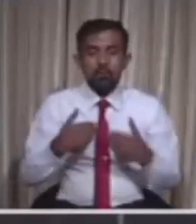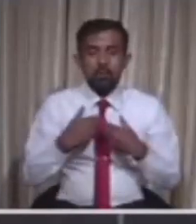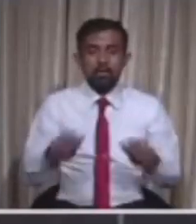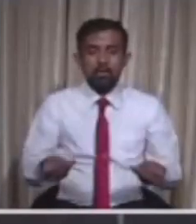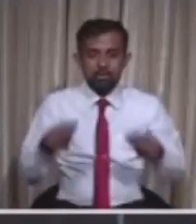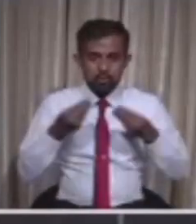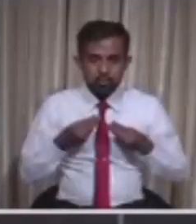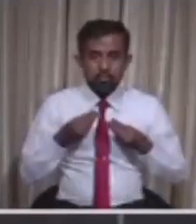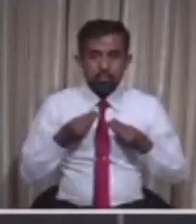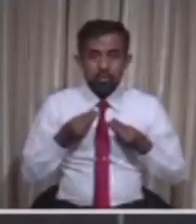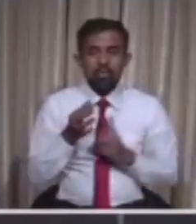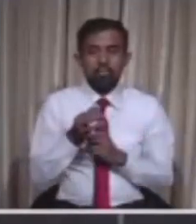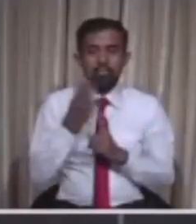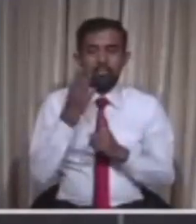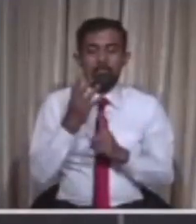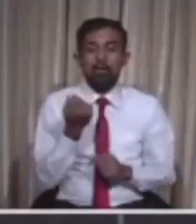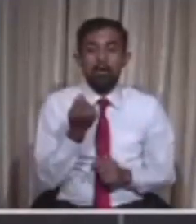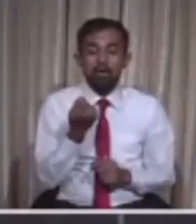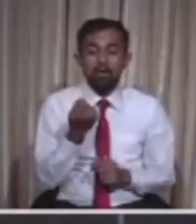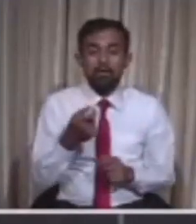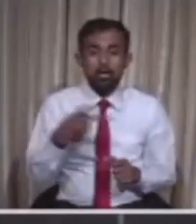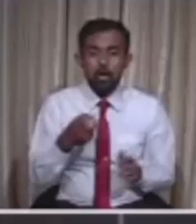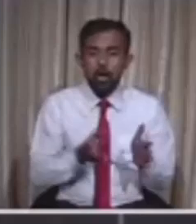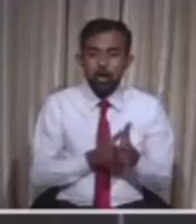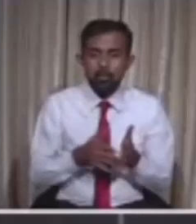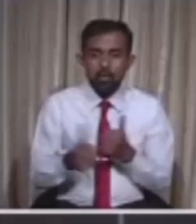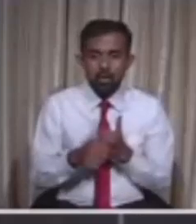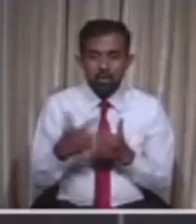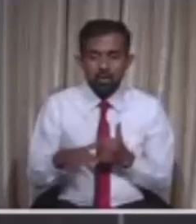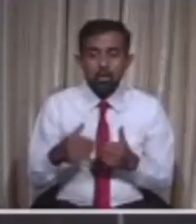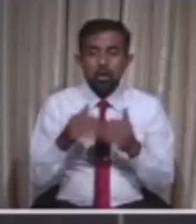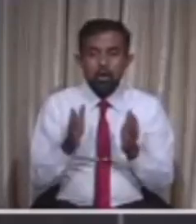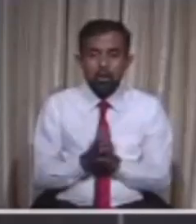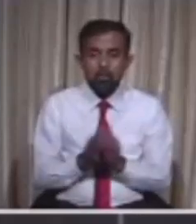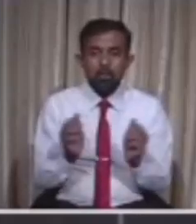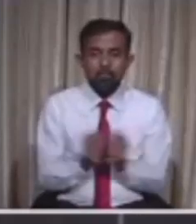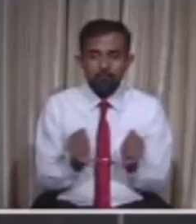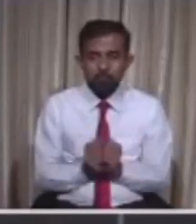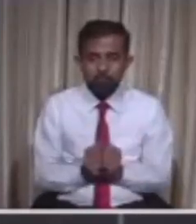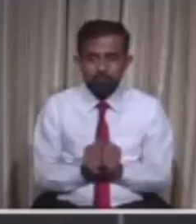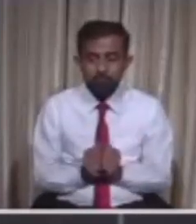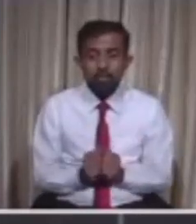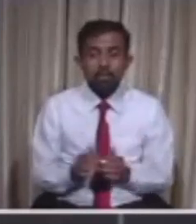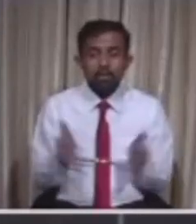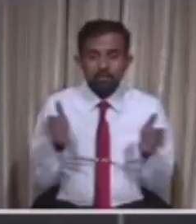dunna sabhapathithwaya aarthika anukamittuwak hadala e sarvapakshika wedapiliwela